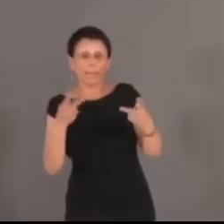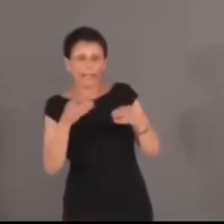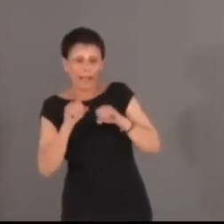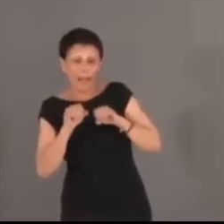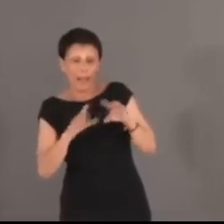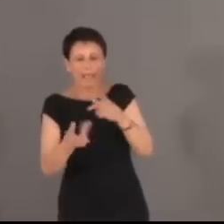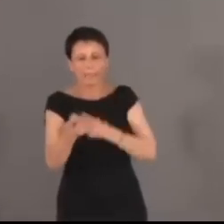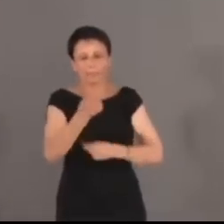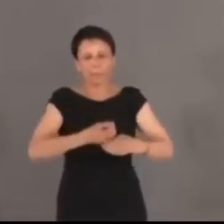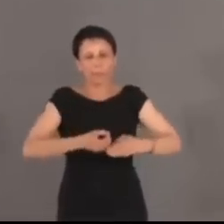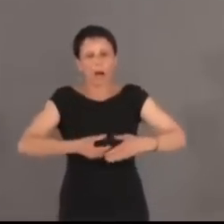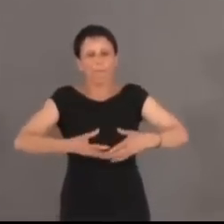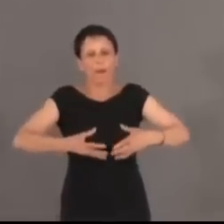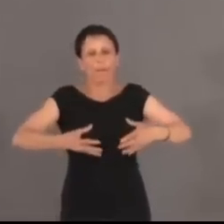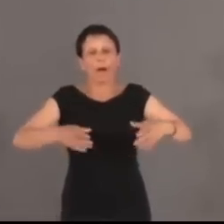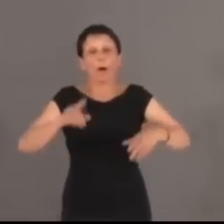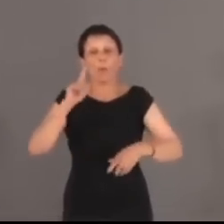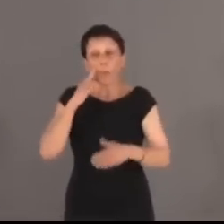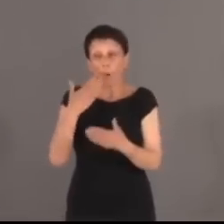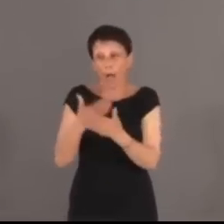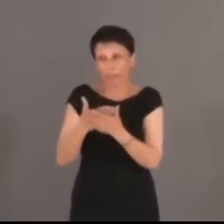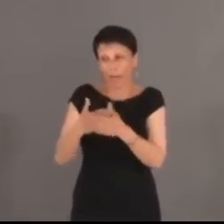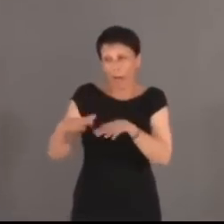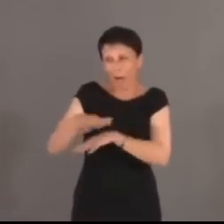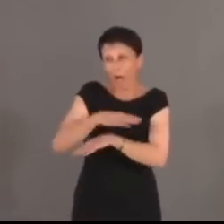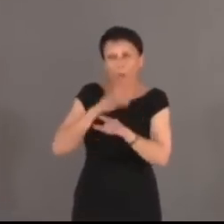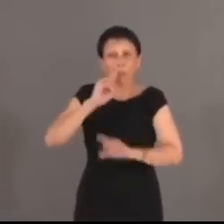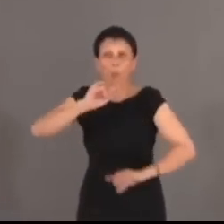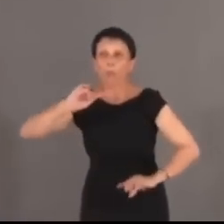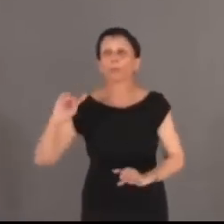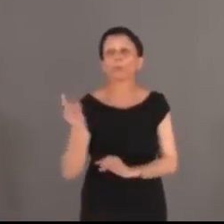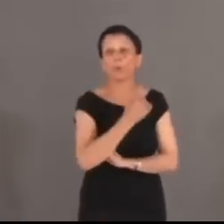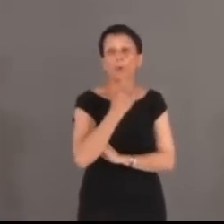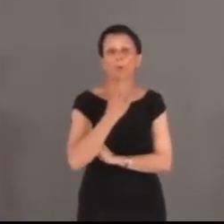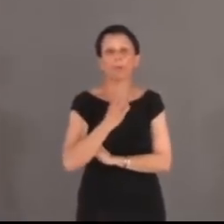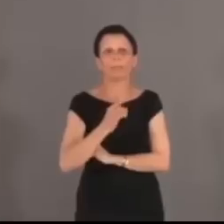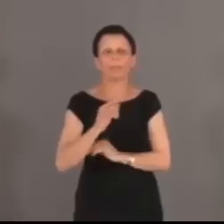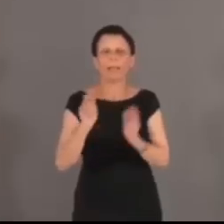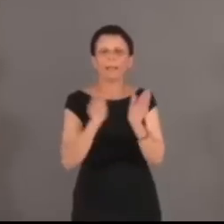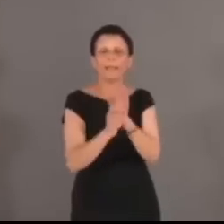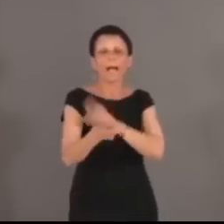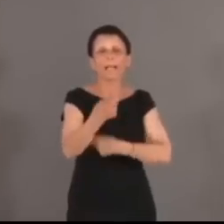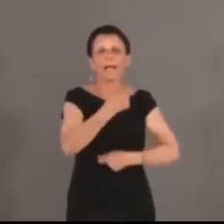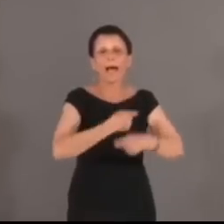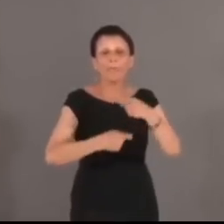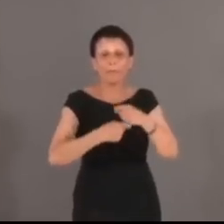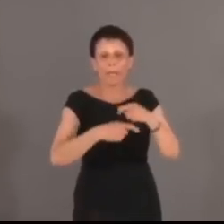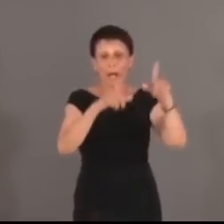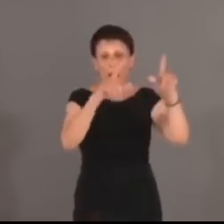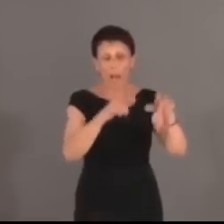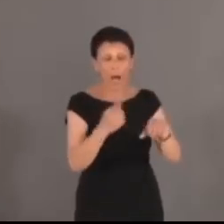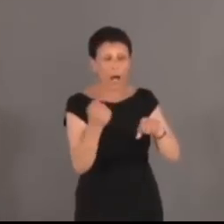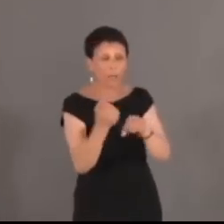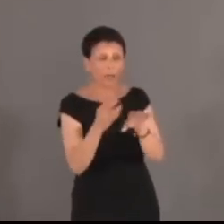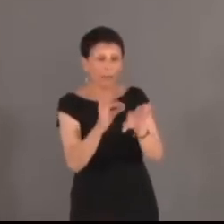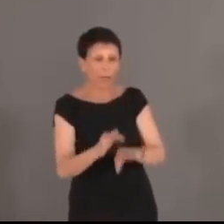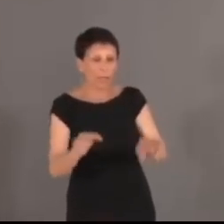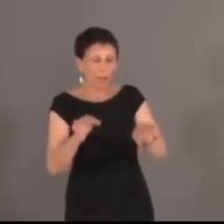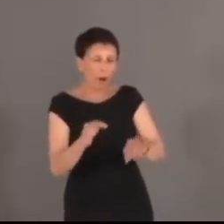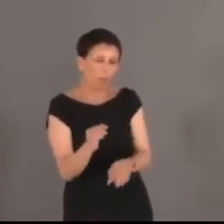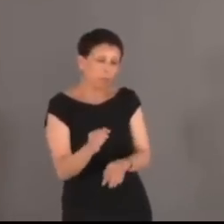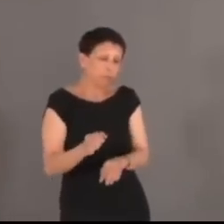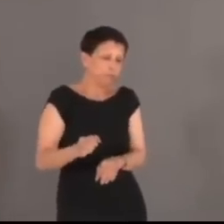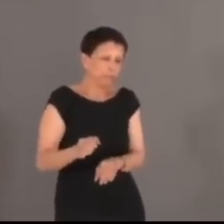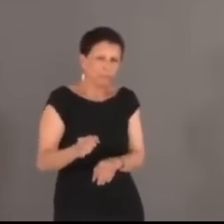trafic se développer parce que ça arrange tout le monde. Pendant que l'on trafique, on ne demande pas d'emploi. Pendant que l'on trafique et que